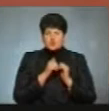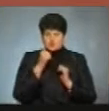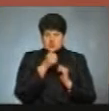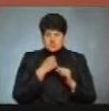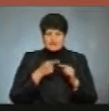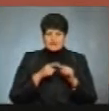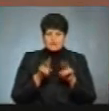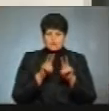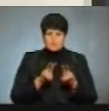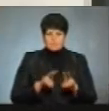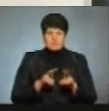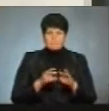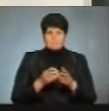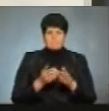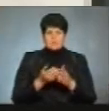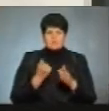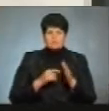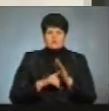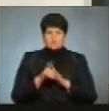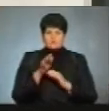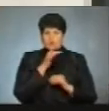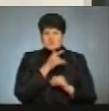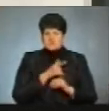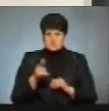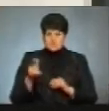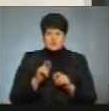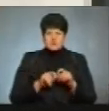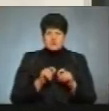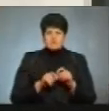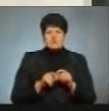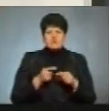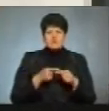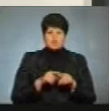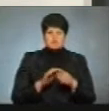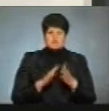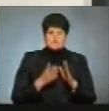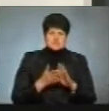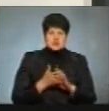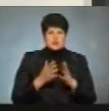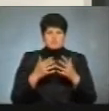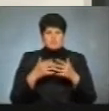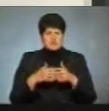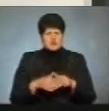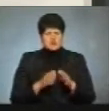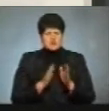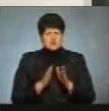щорічні технічні огляди перед пуском сезону. Перевіряється технічний стан, прилади безпеки,